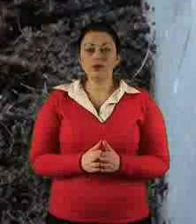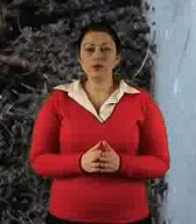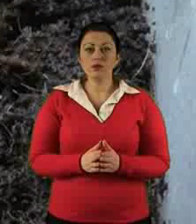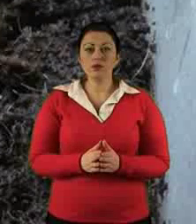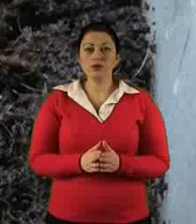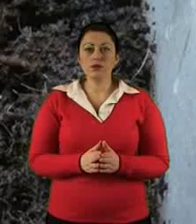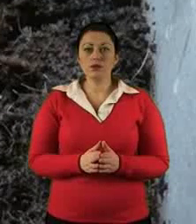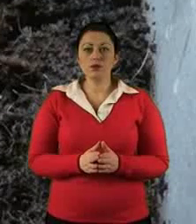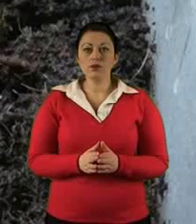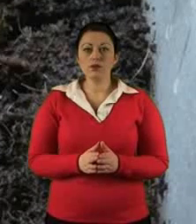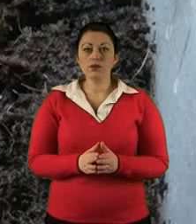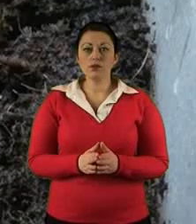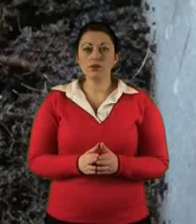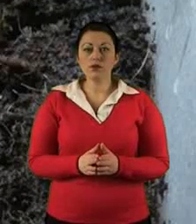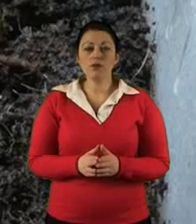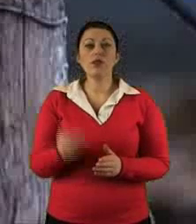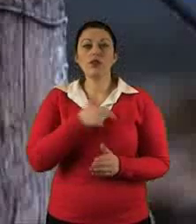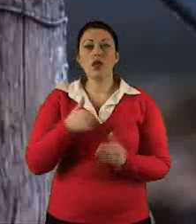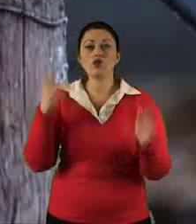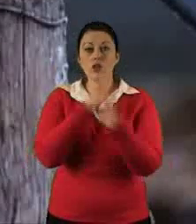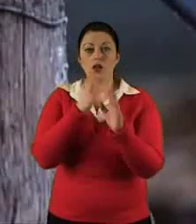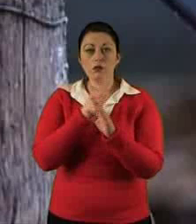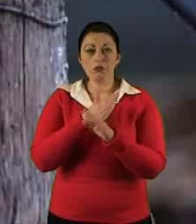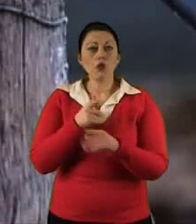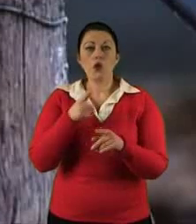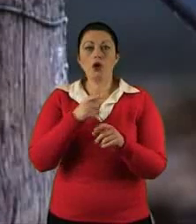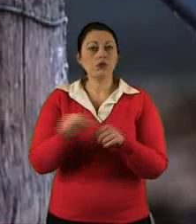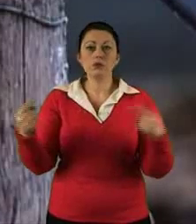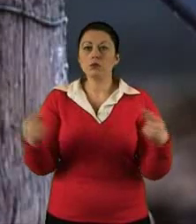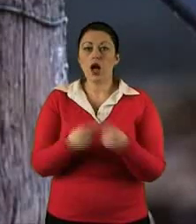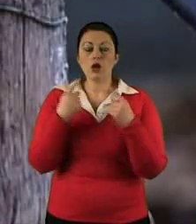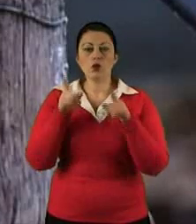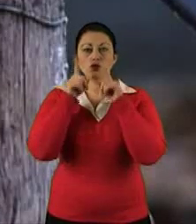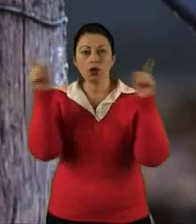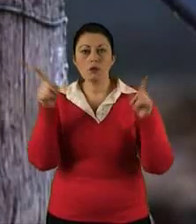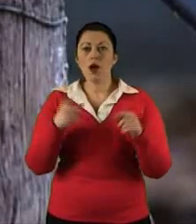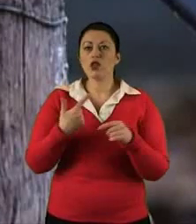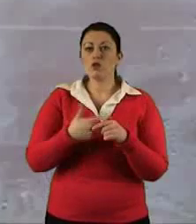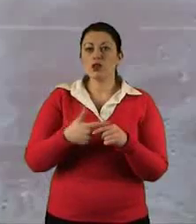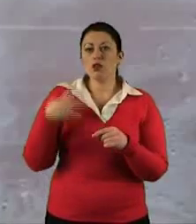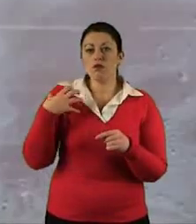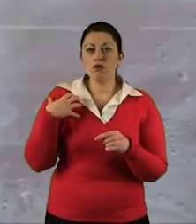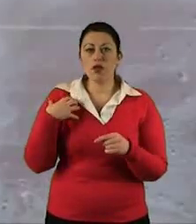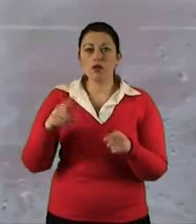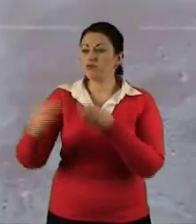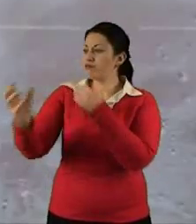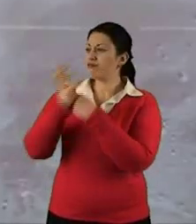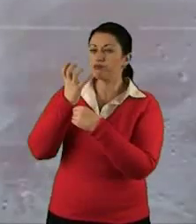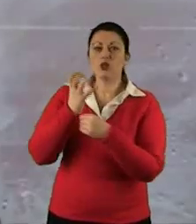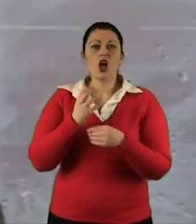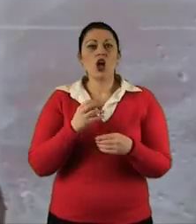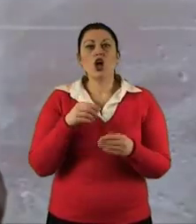Nasz klimat pozwala na rozwój hodowli ślimaków. W XX wieku sprowadzono do nas ślimaki szare, które z